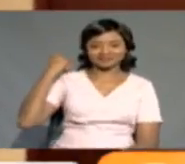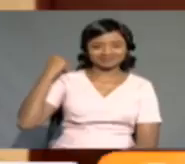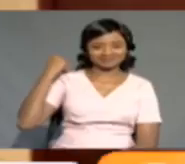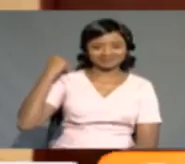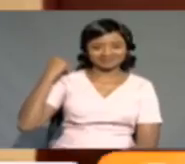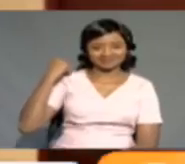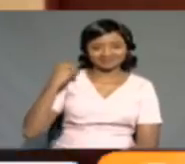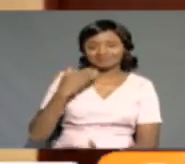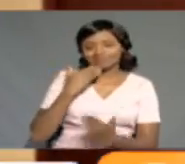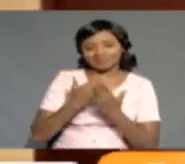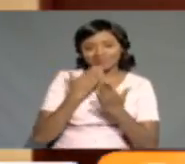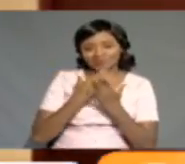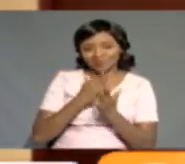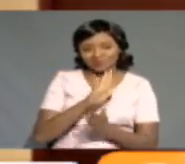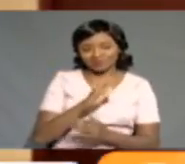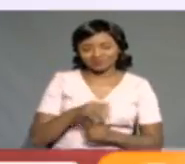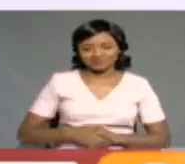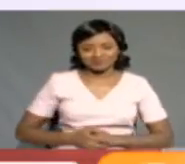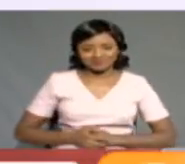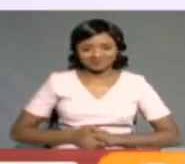Sawa, shukrani na mimi.